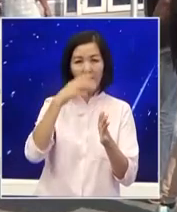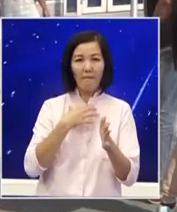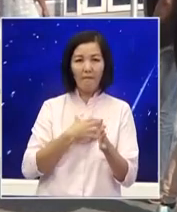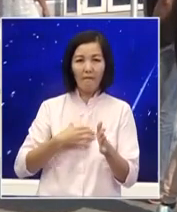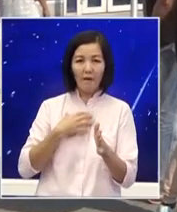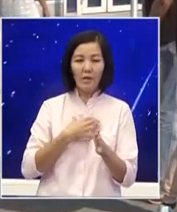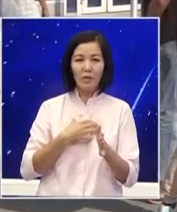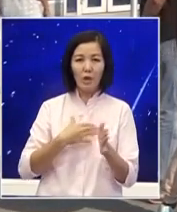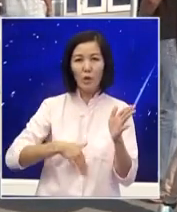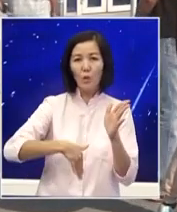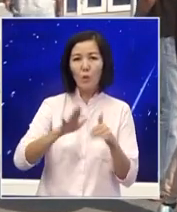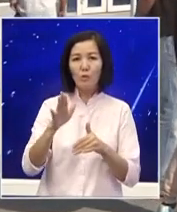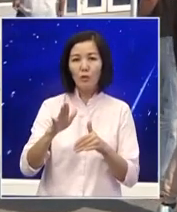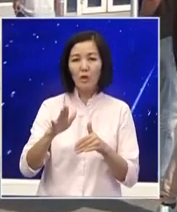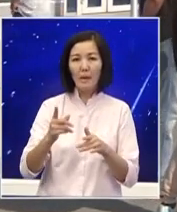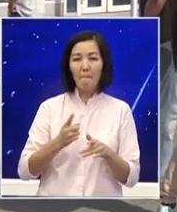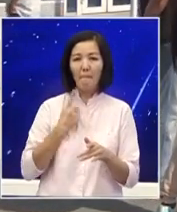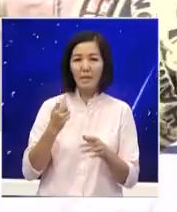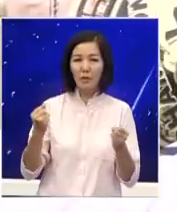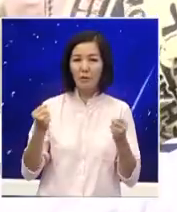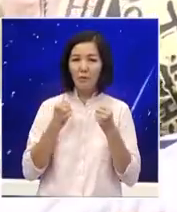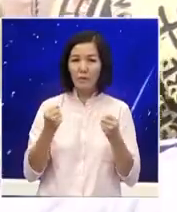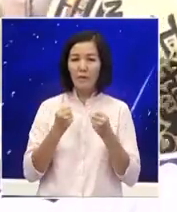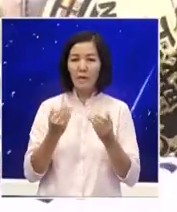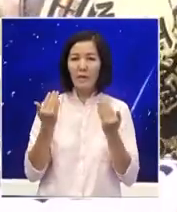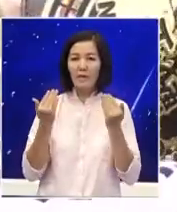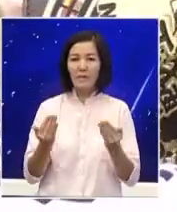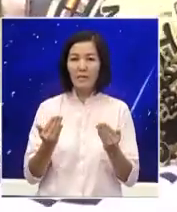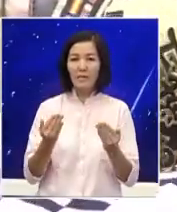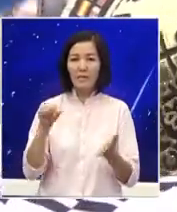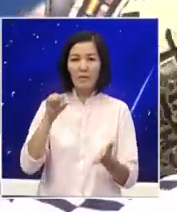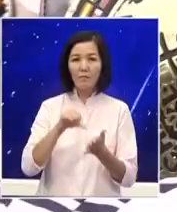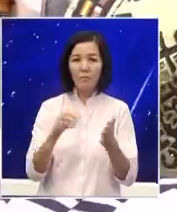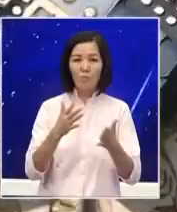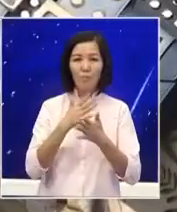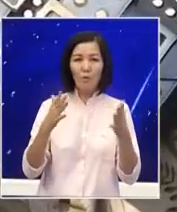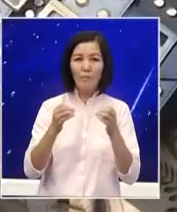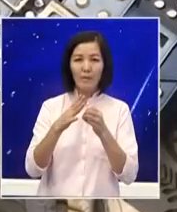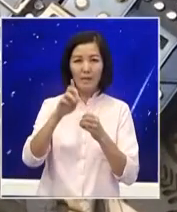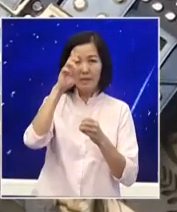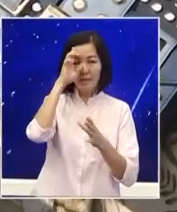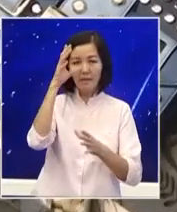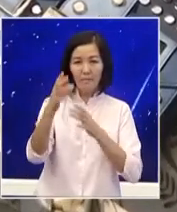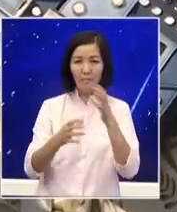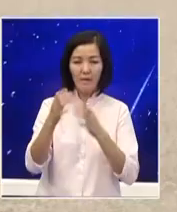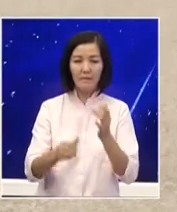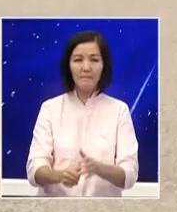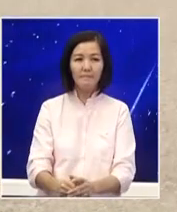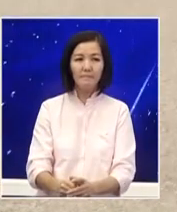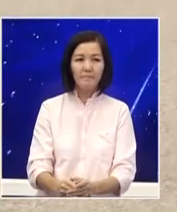лучших мастеров разных боевых искусств на ринге данные или гибели спортсмены из более чем 15 стран планеты